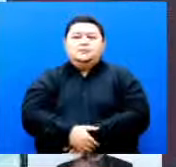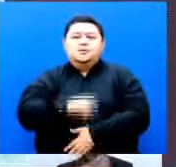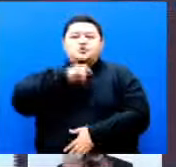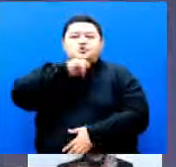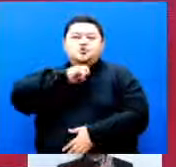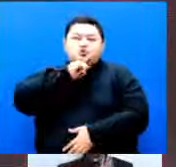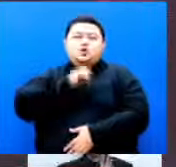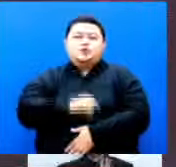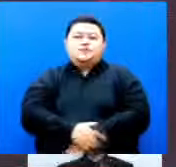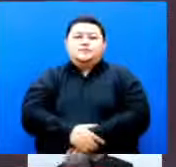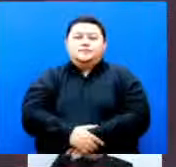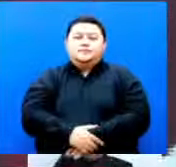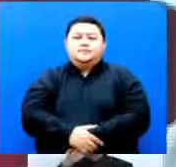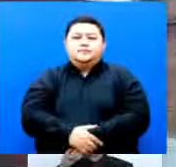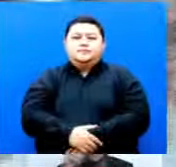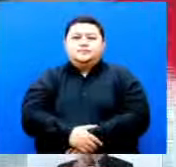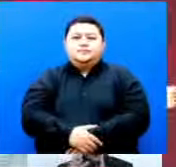DharmaPongrekun-KunWardana,